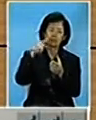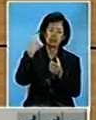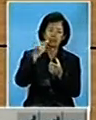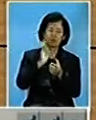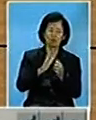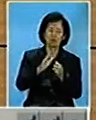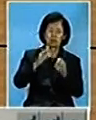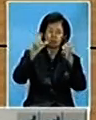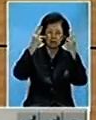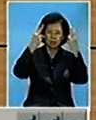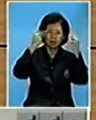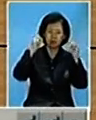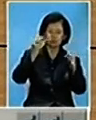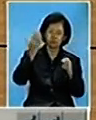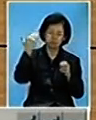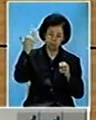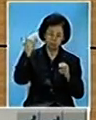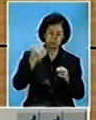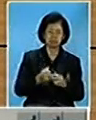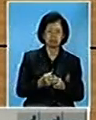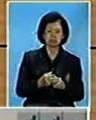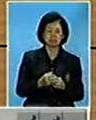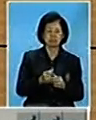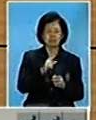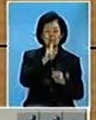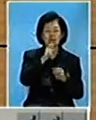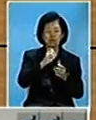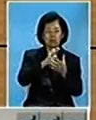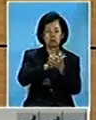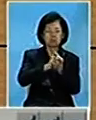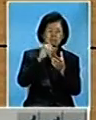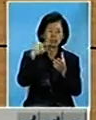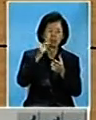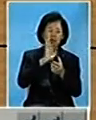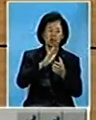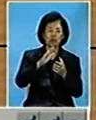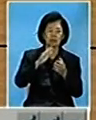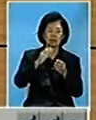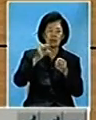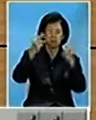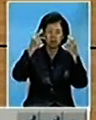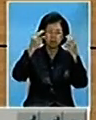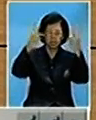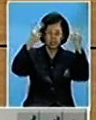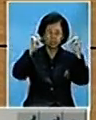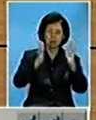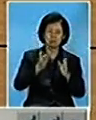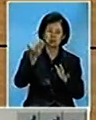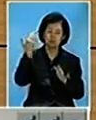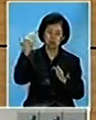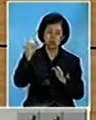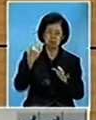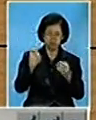ามีส่วนเกี่ยวข้องด้วยแต่ถามว่าภรรยาอดีตนายกรัฐมนตรีและตัวอดีตนายกรัฐมนตรีที่เข้าม